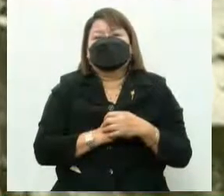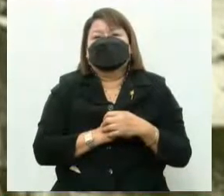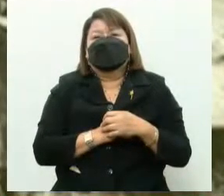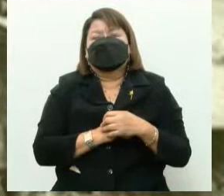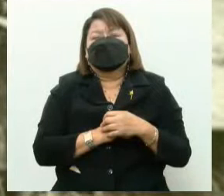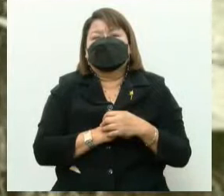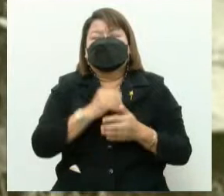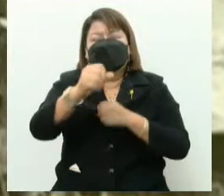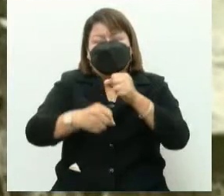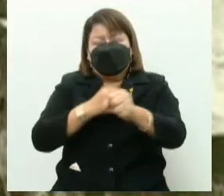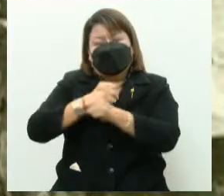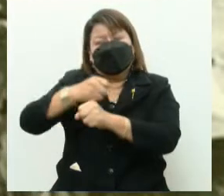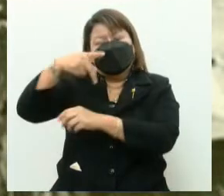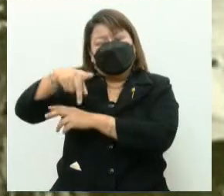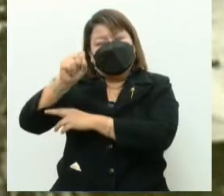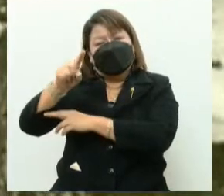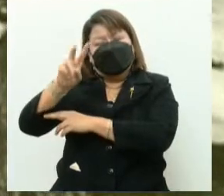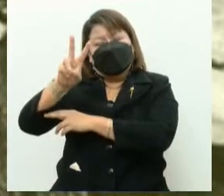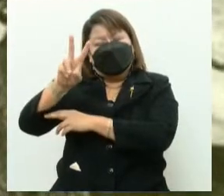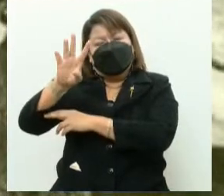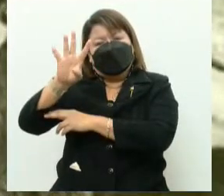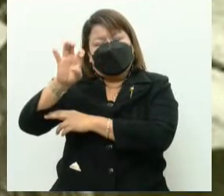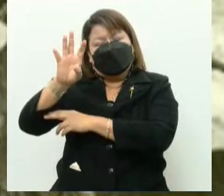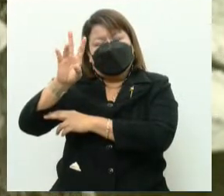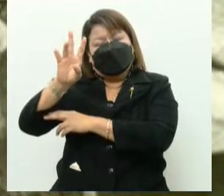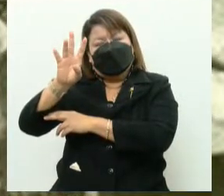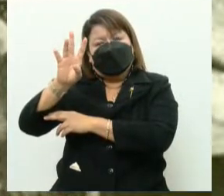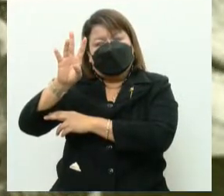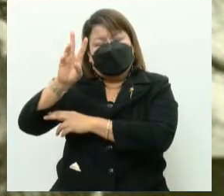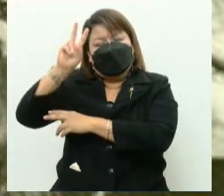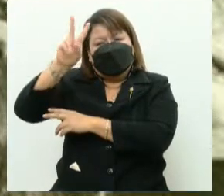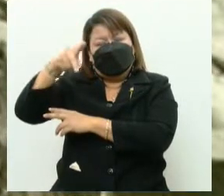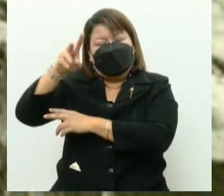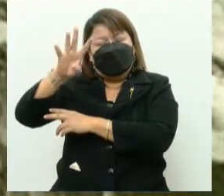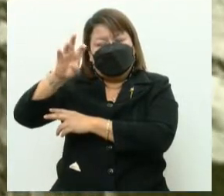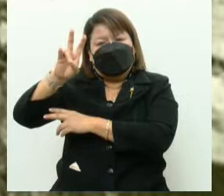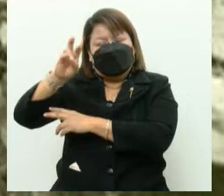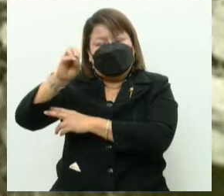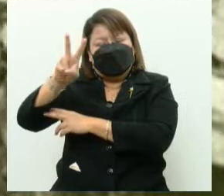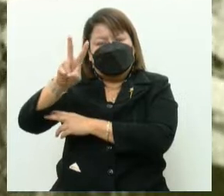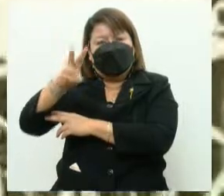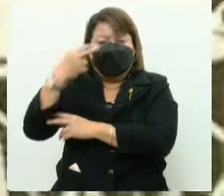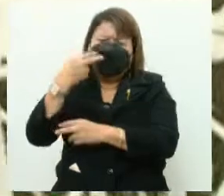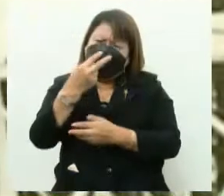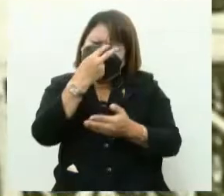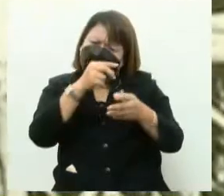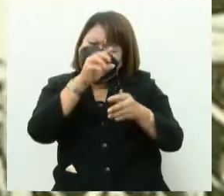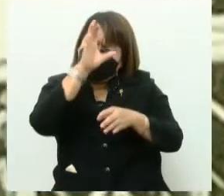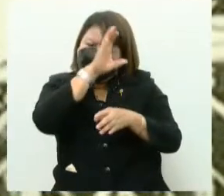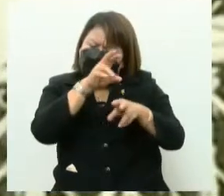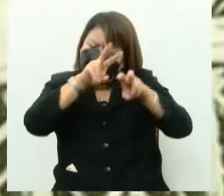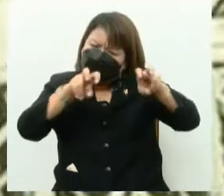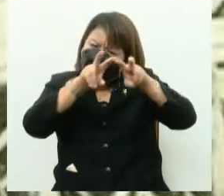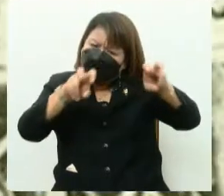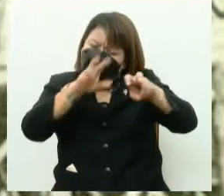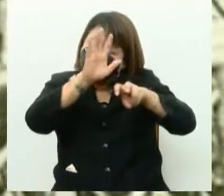ราวในปีพุทธศักราช2472จึงมีการสำรวจโดยเจ้าหน้าที่ชั้นสูงของไทยคือสมเด็จพระเจ้า